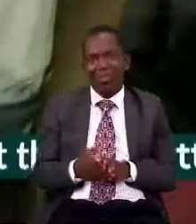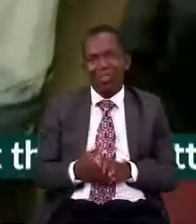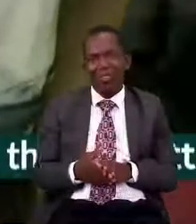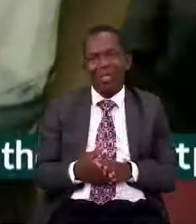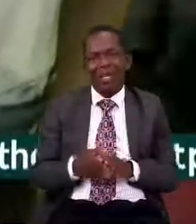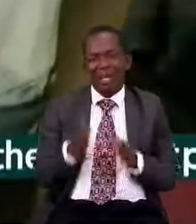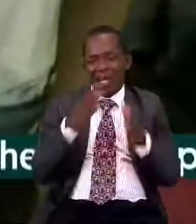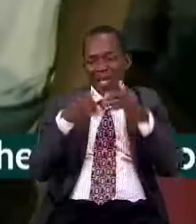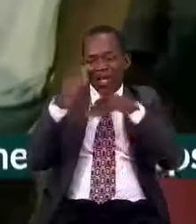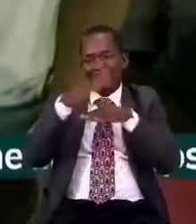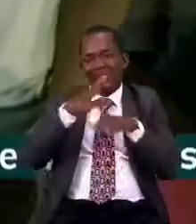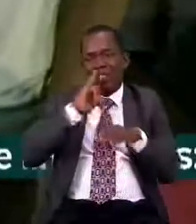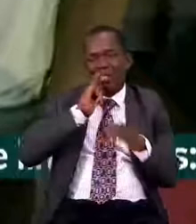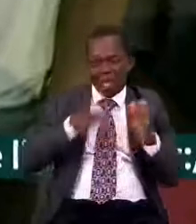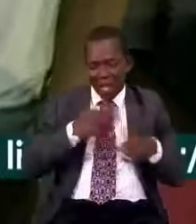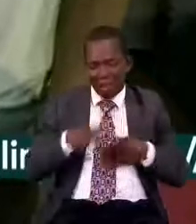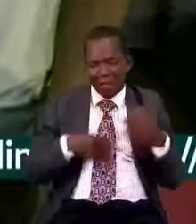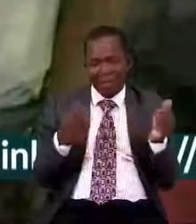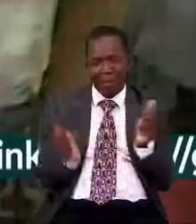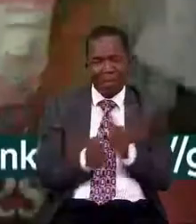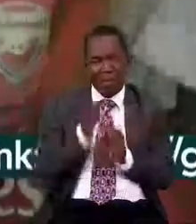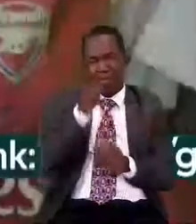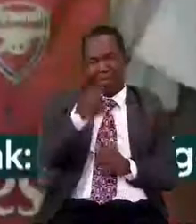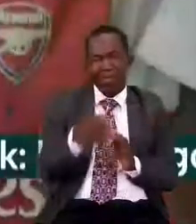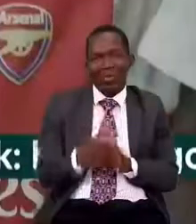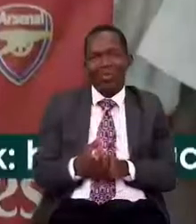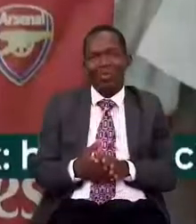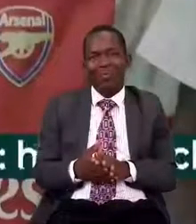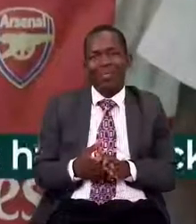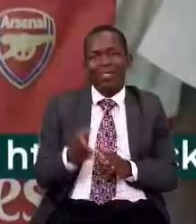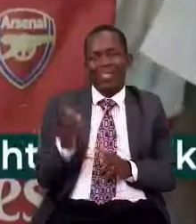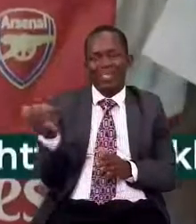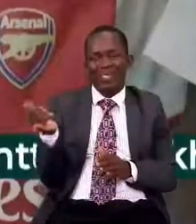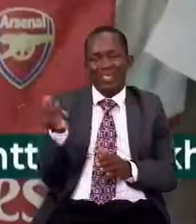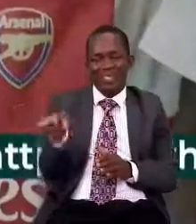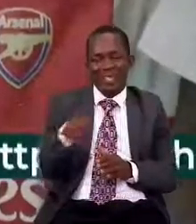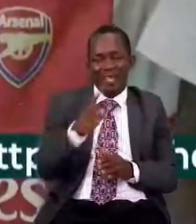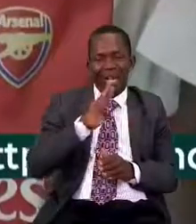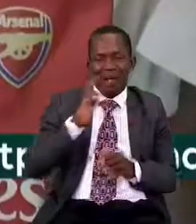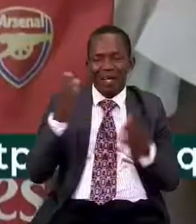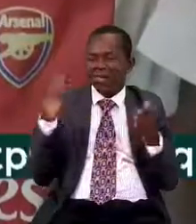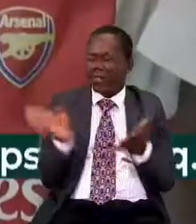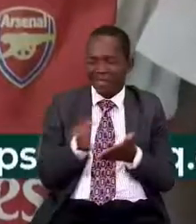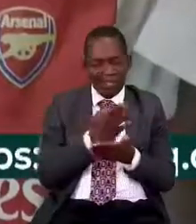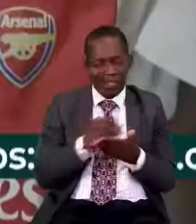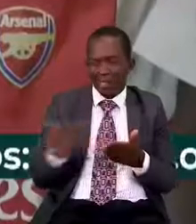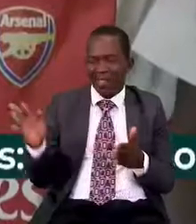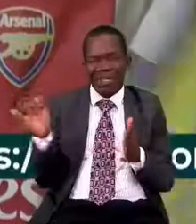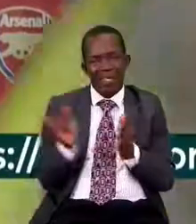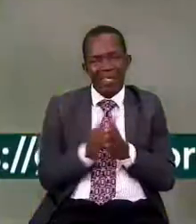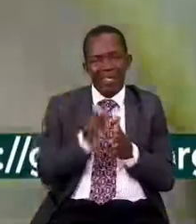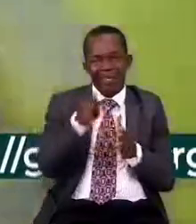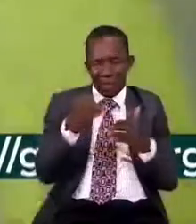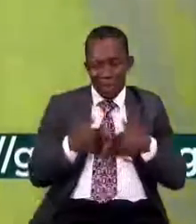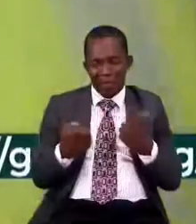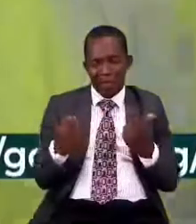ciel chantent, les anges te célèbrent que tu es revenu au Seigneur. Ta